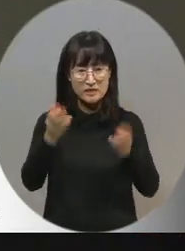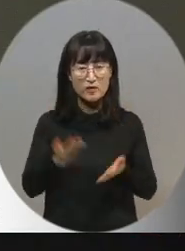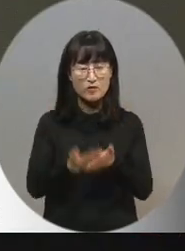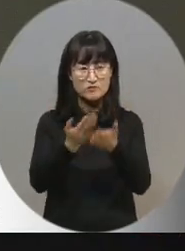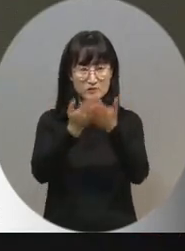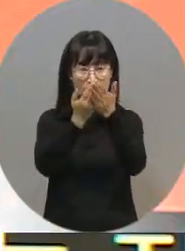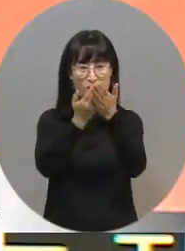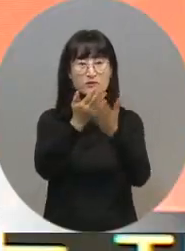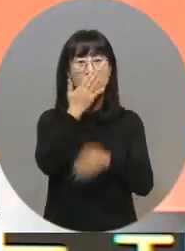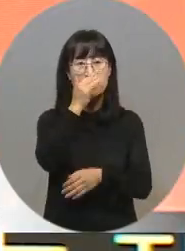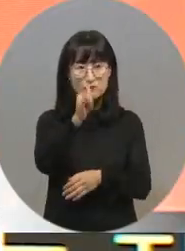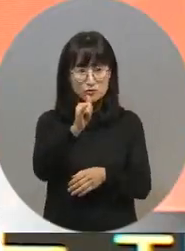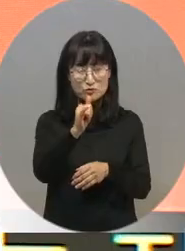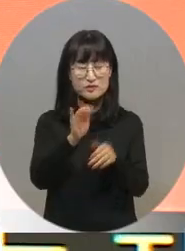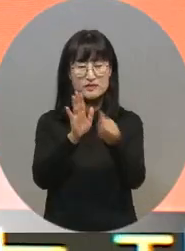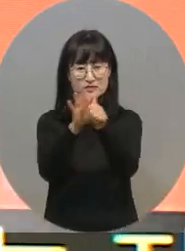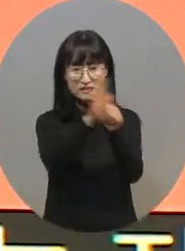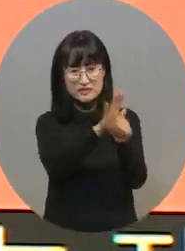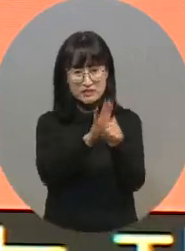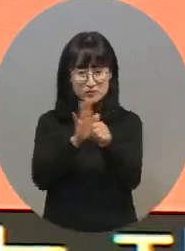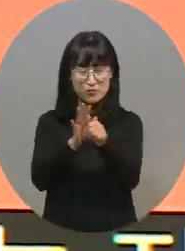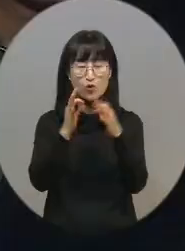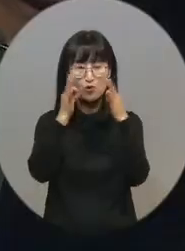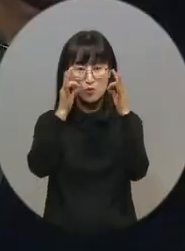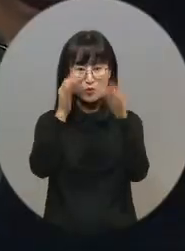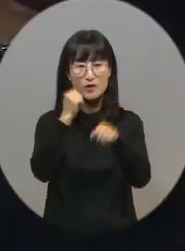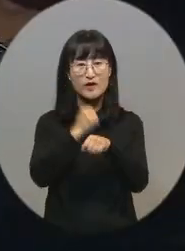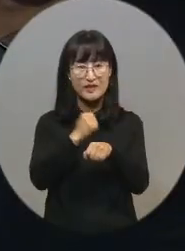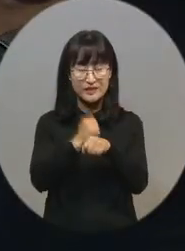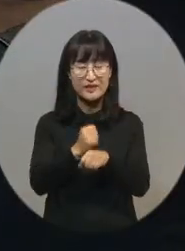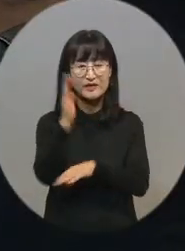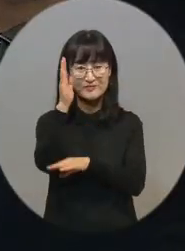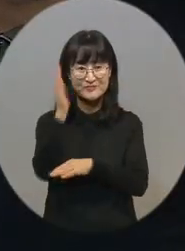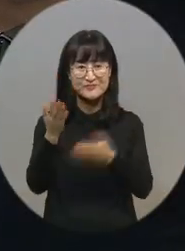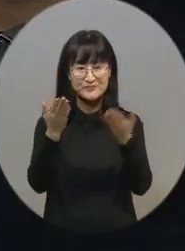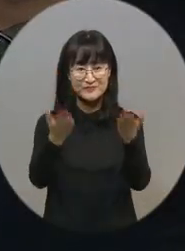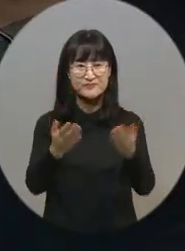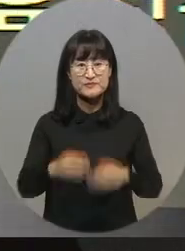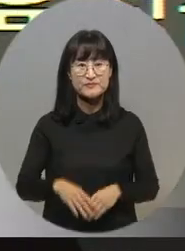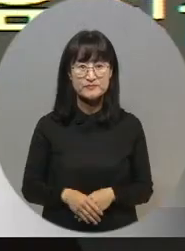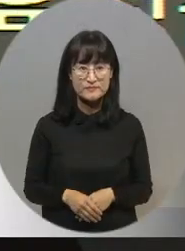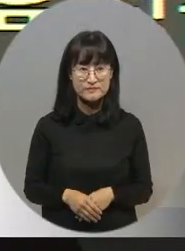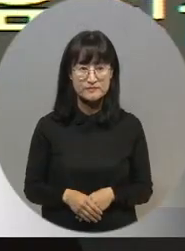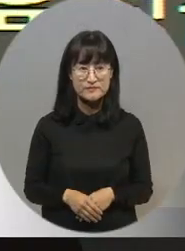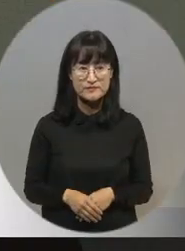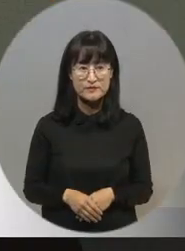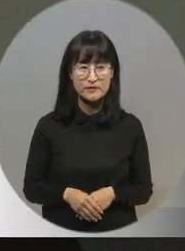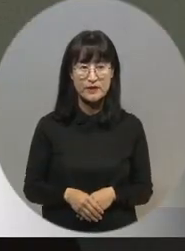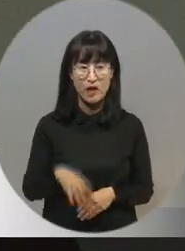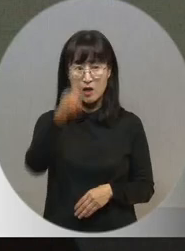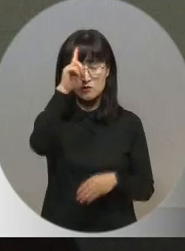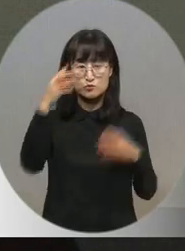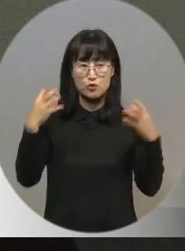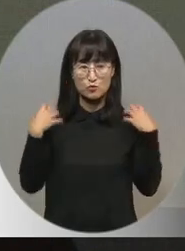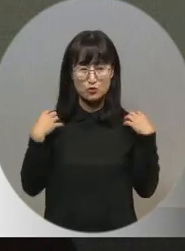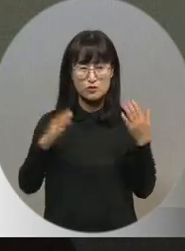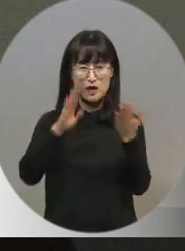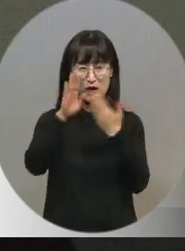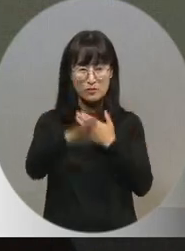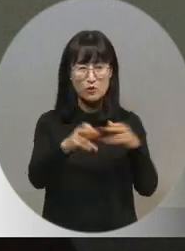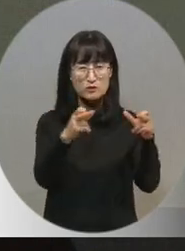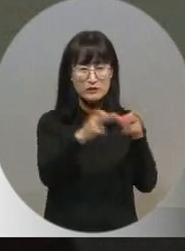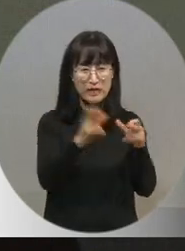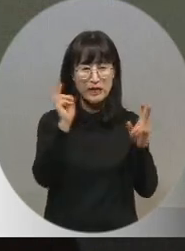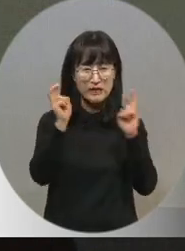인프라를 구축하고 지원 확대에 전력을 다하겠다고 포부를 전했습니다. 정부는 앞으로도 장애인